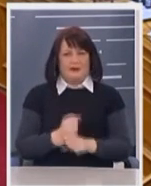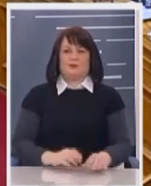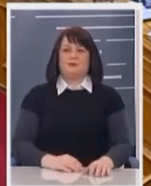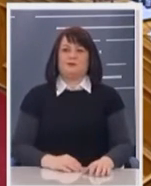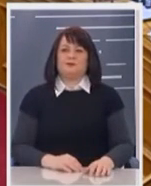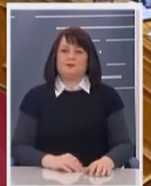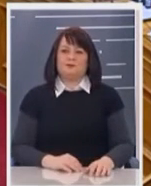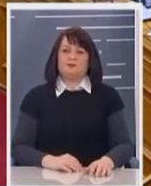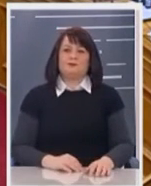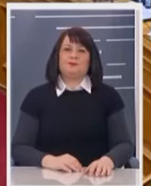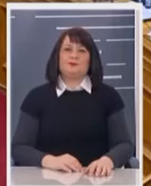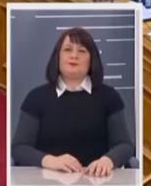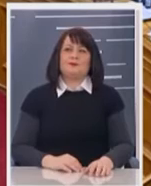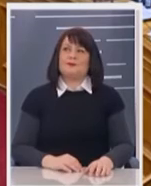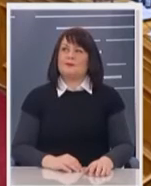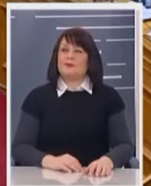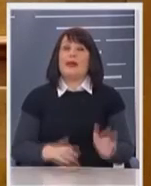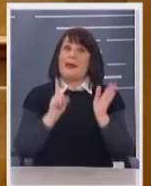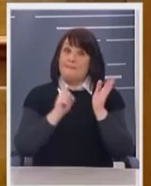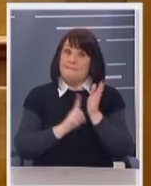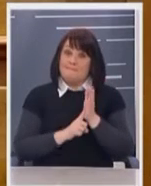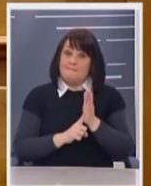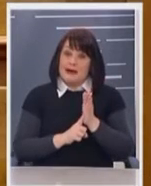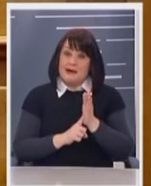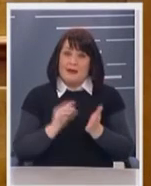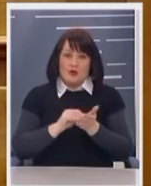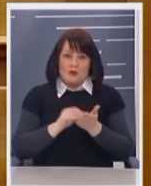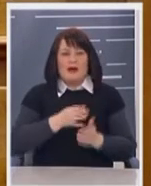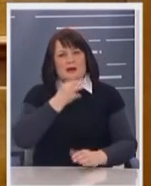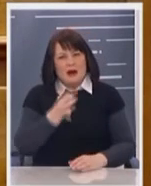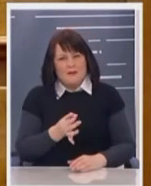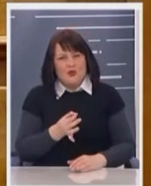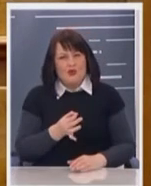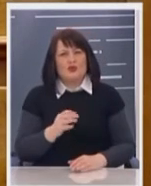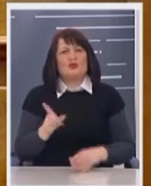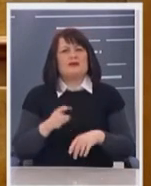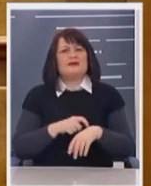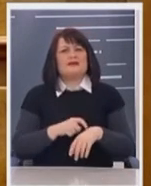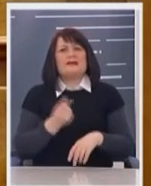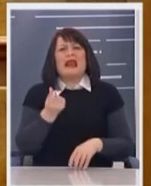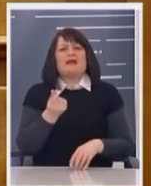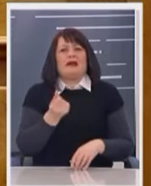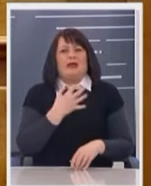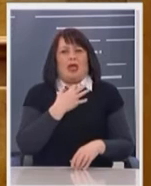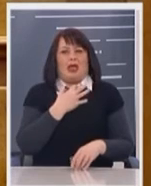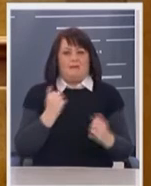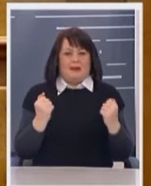Οφείλω επίσης να σας πω ότι παρά την πιεστική δημοσιονομική κατάσταση,